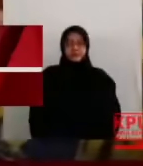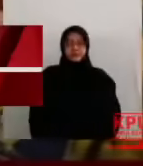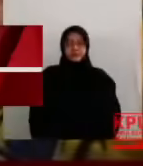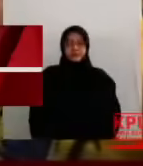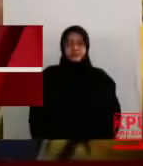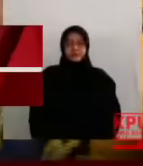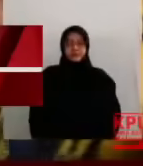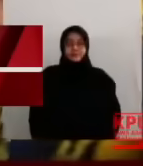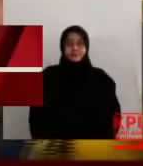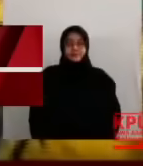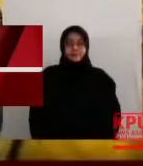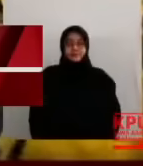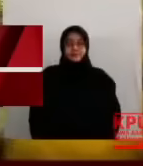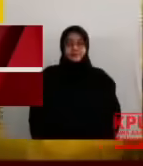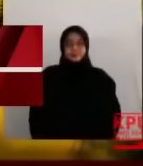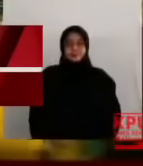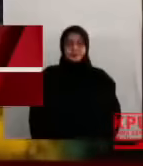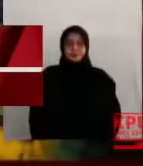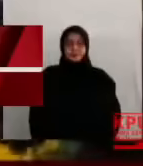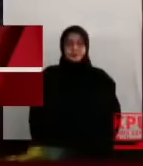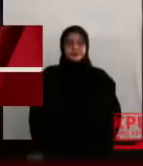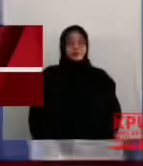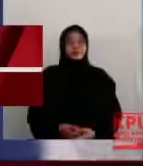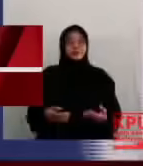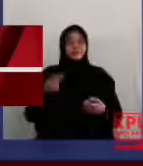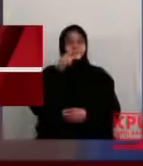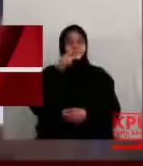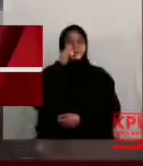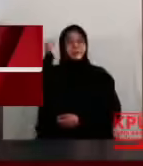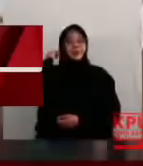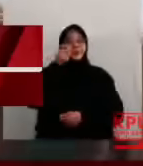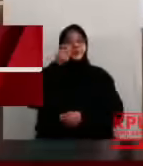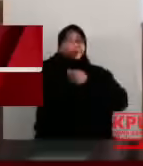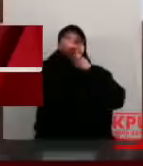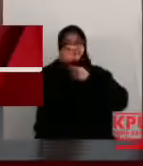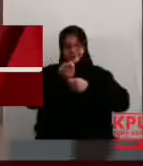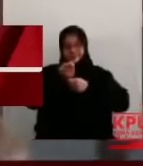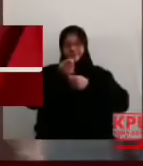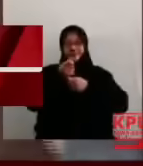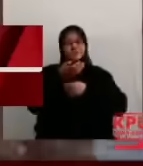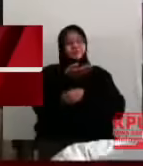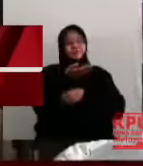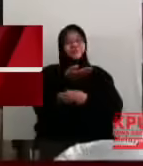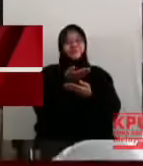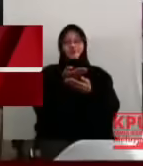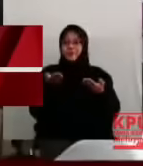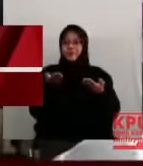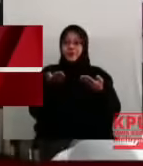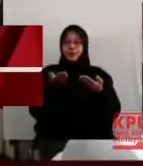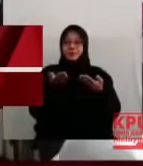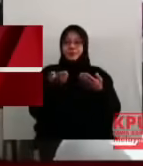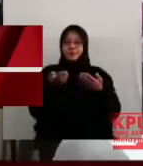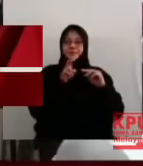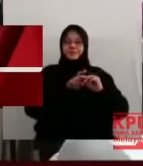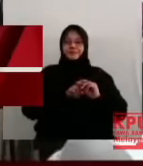yang ditampilkan sebagai tradisi untuk melestarikan seni dan budaya Jawa Barat pasangan Tedi Mulyadi Erwan Setiawan